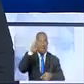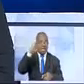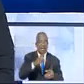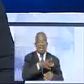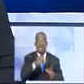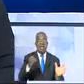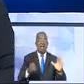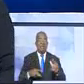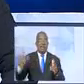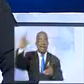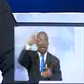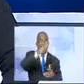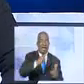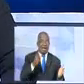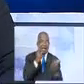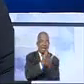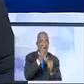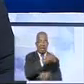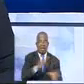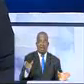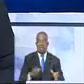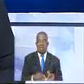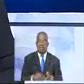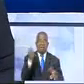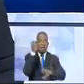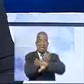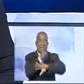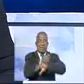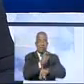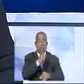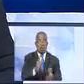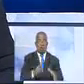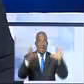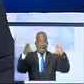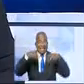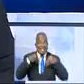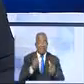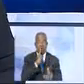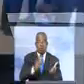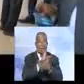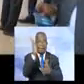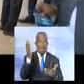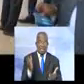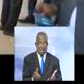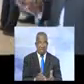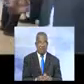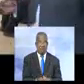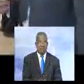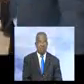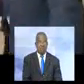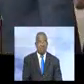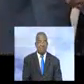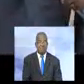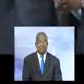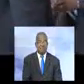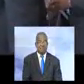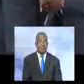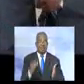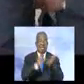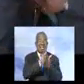Houphouët-Boigny d'Abidjan, sur lequel le ministre des Transports revient dans ce reportage de Francis Boifo. C'est un